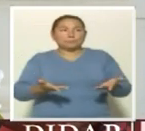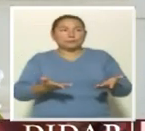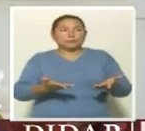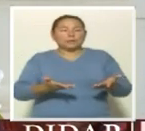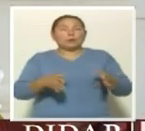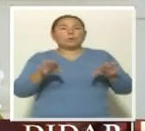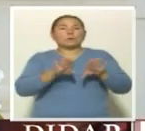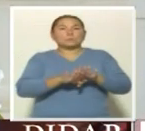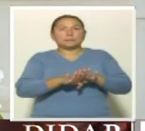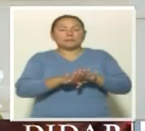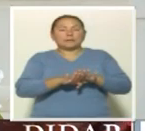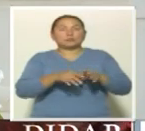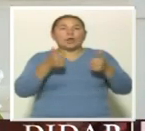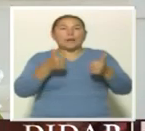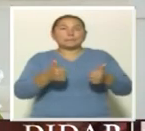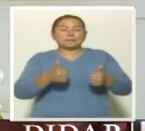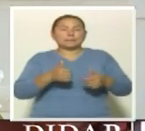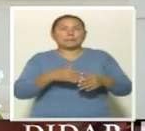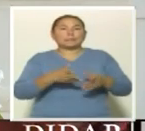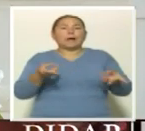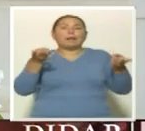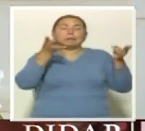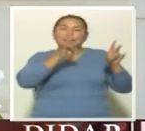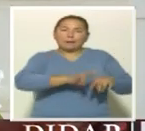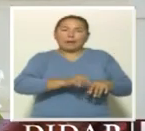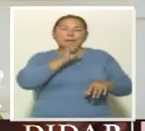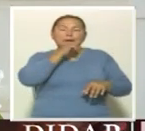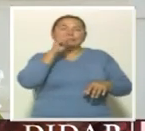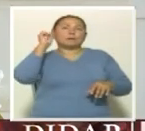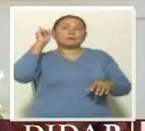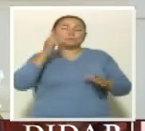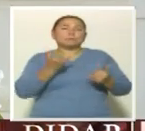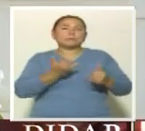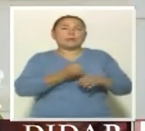осындай жақсы істерін ізін қалдырған атамыздың аты бүгін беріліп жатыр.